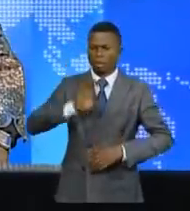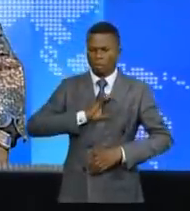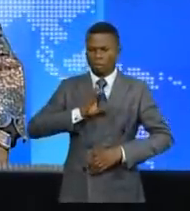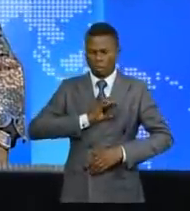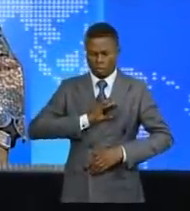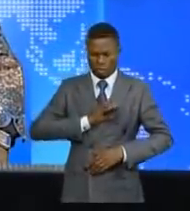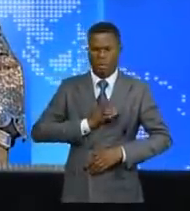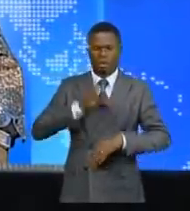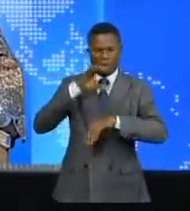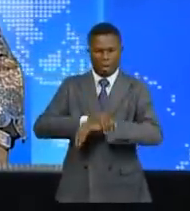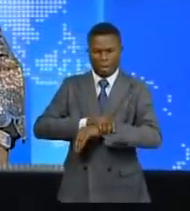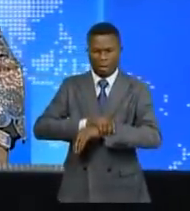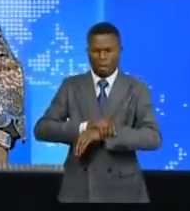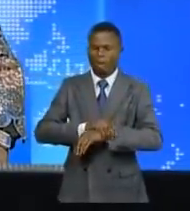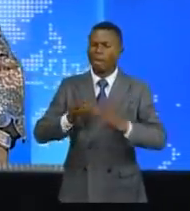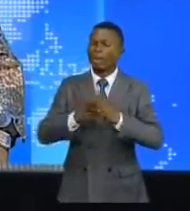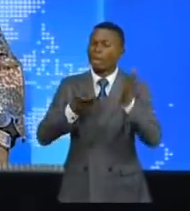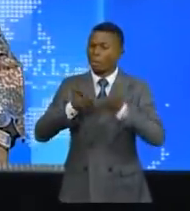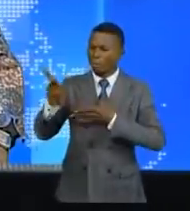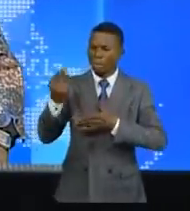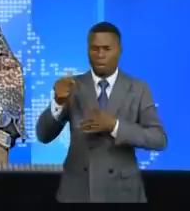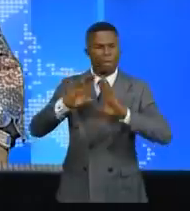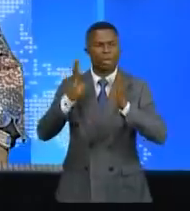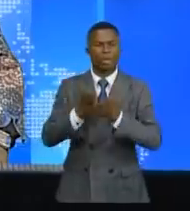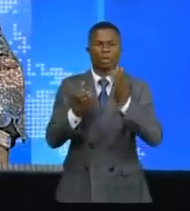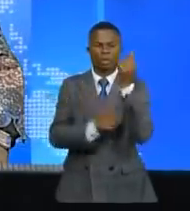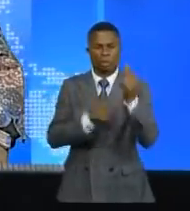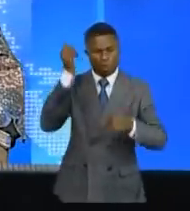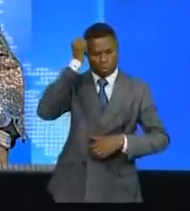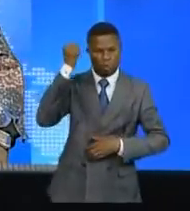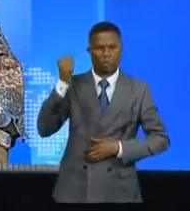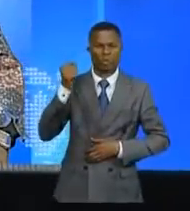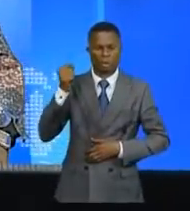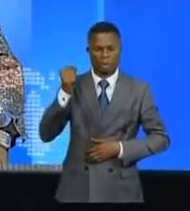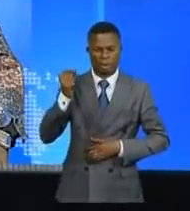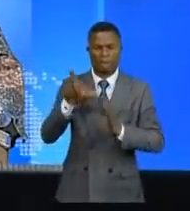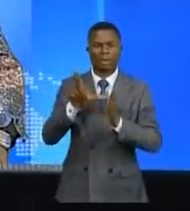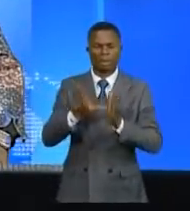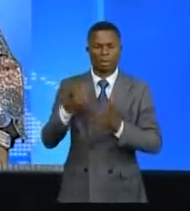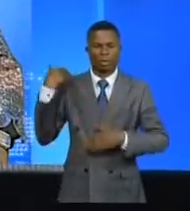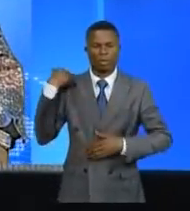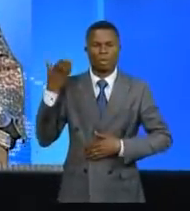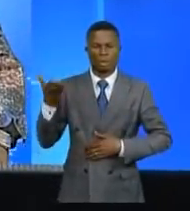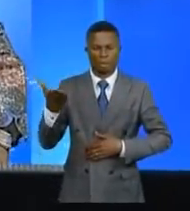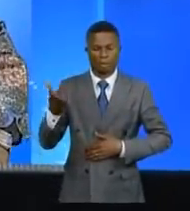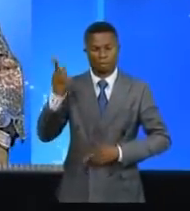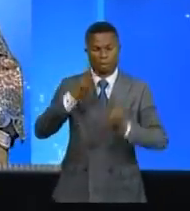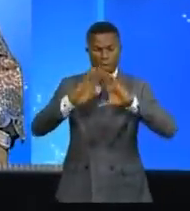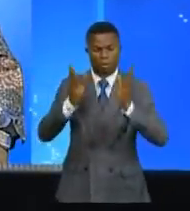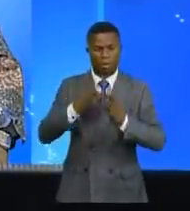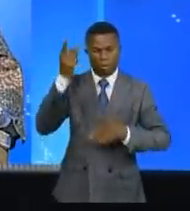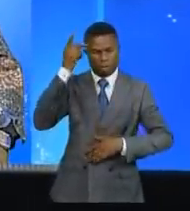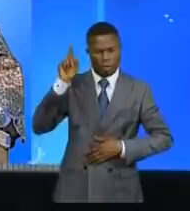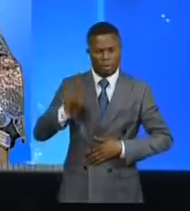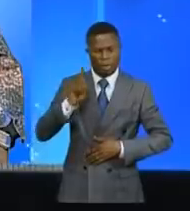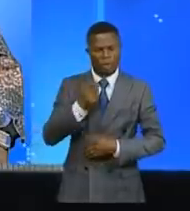dans son filet et avec amende toute personne qui ne va pas respecter les instructions données par le gouverneur. La population kinoise est